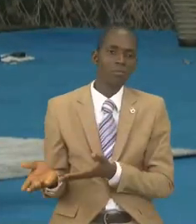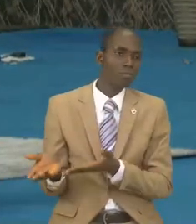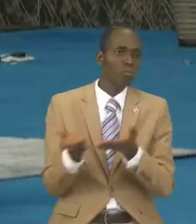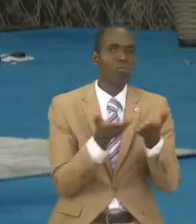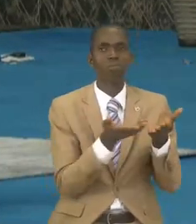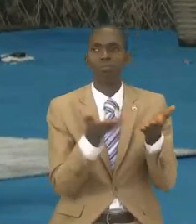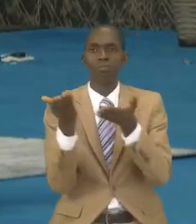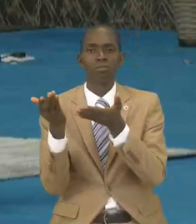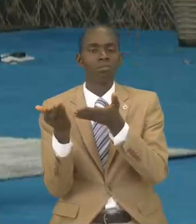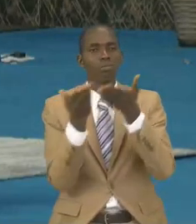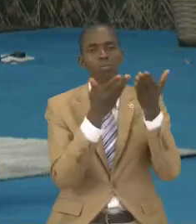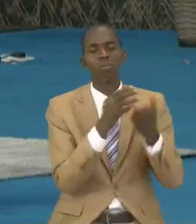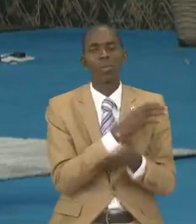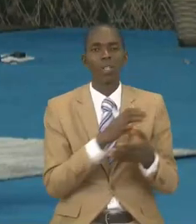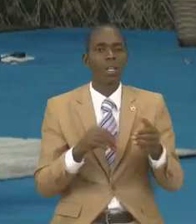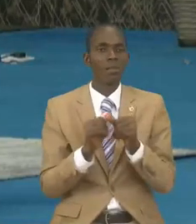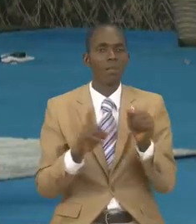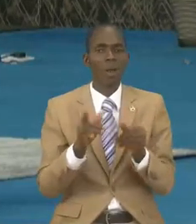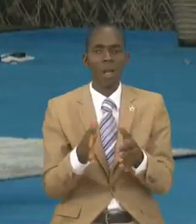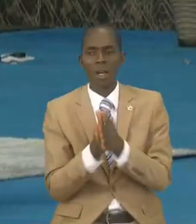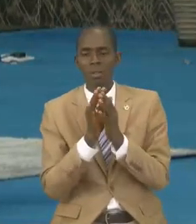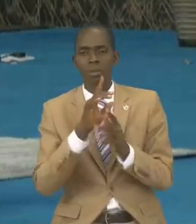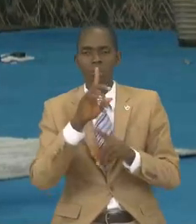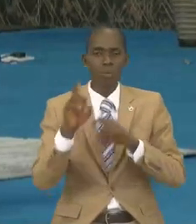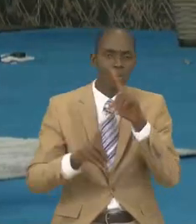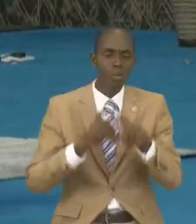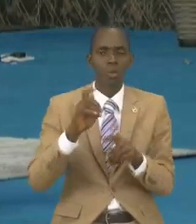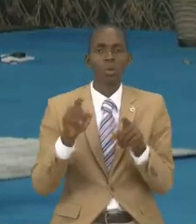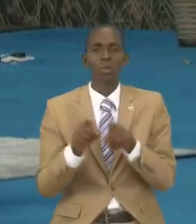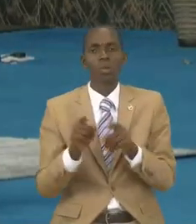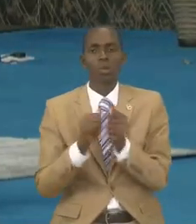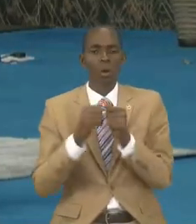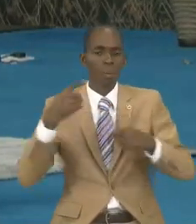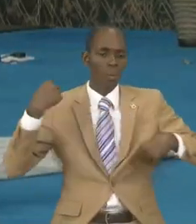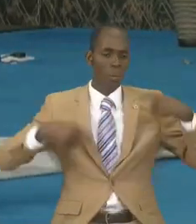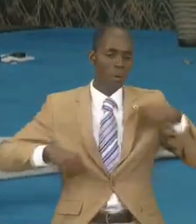par-là, posé toutes leurs questions, même avec torture.